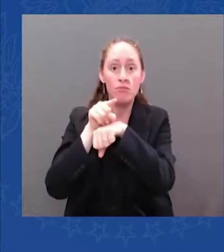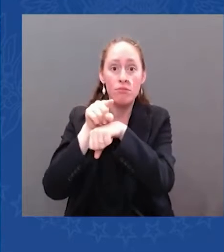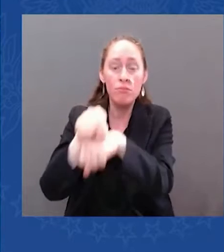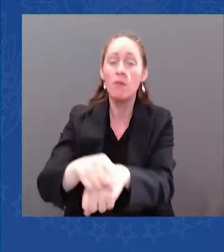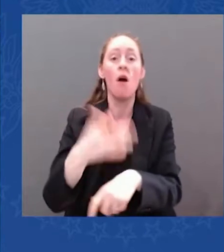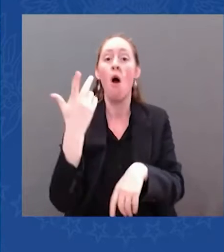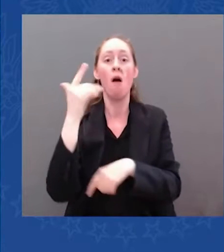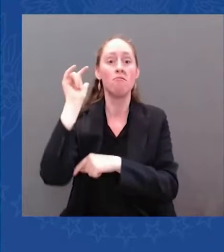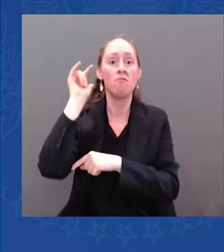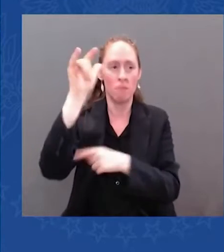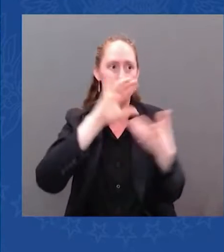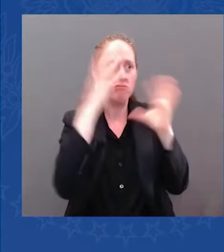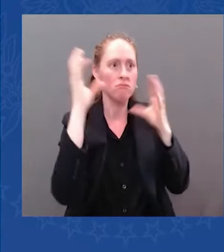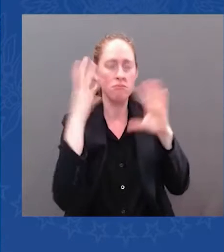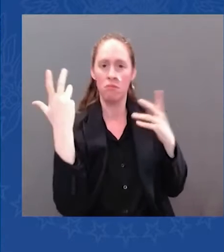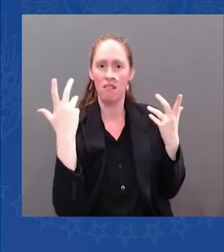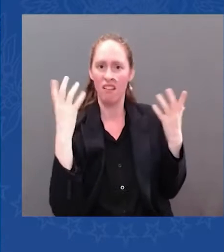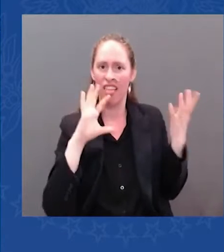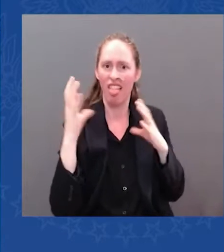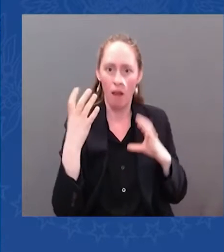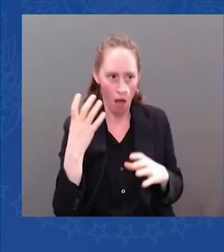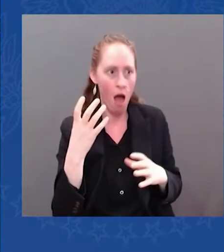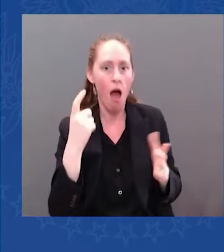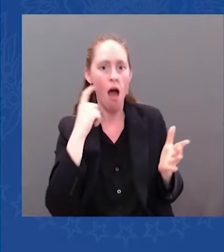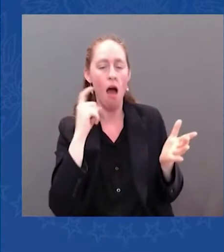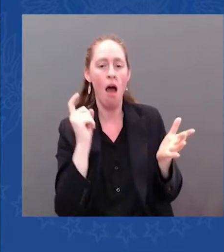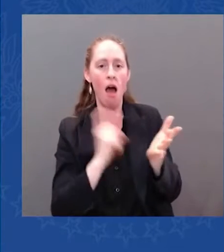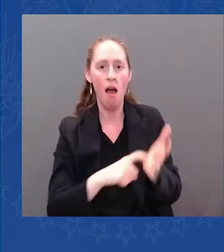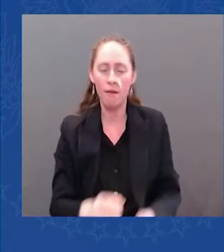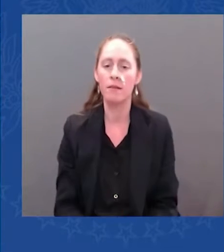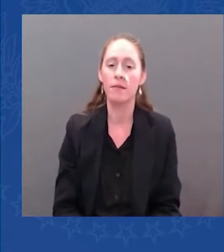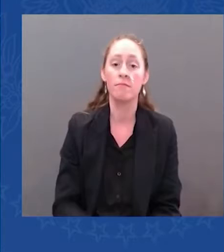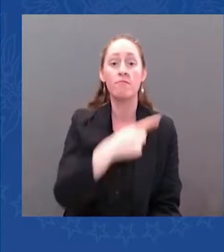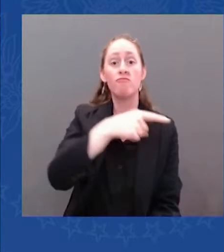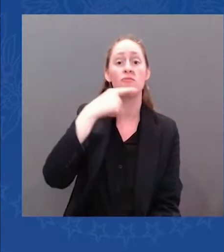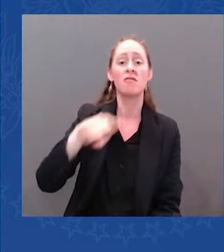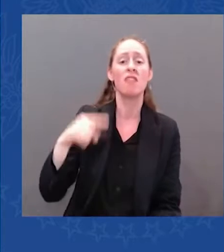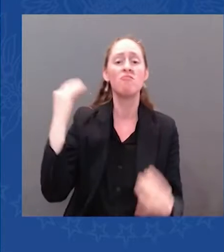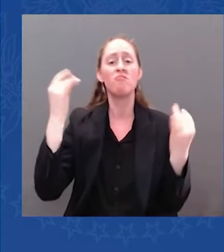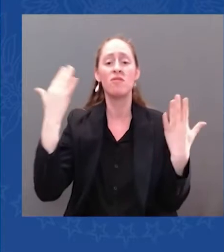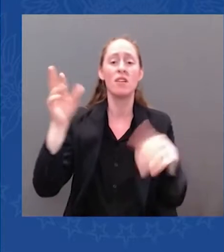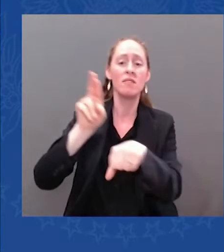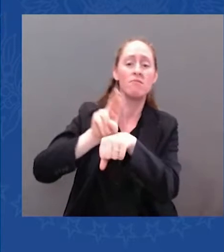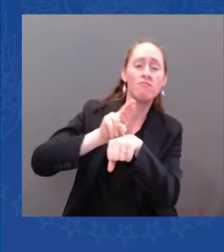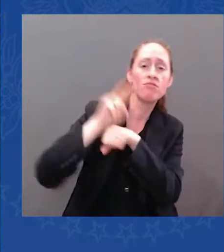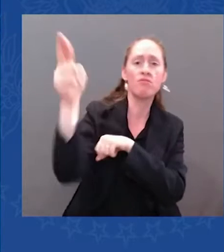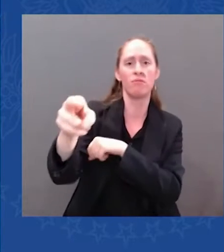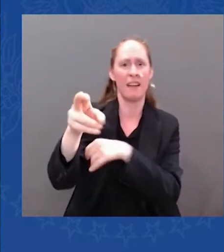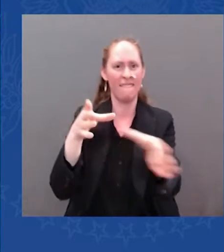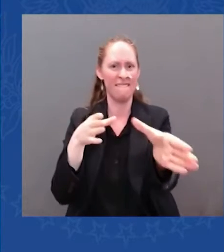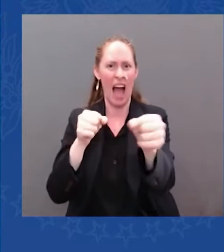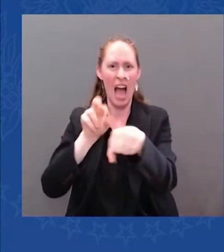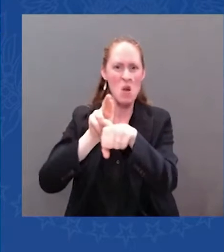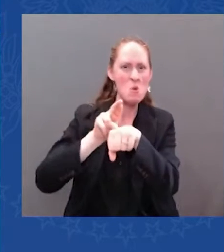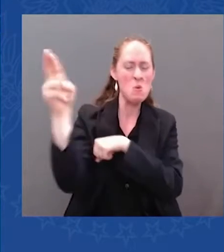მათ ახლახანს ჰიპერბგერითი რაკეტა გამოიყენეს, რაც არის ერთადერთი, რაც შეუძლიათ მაქსიმალური სიზუსტით გამოიყენონ. როგორც იცით, ეს